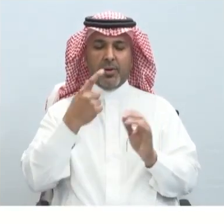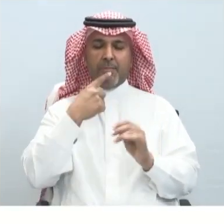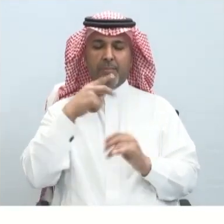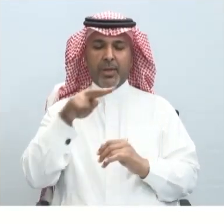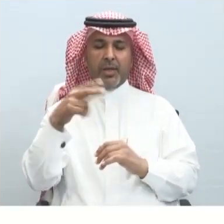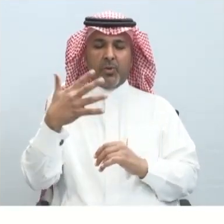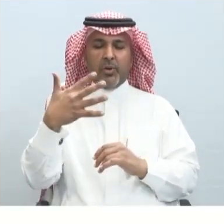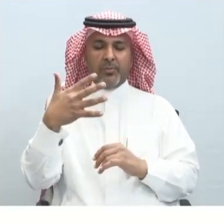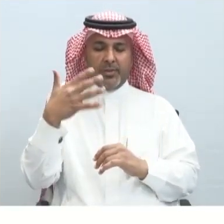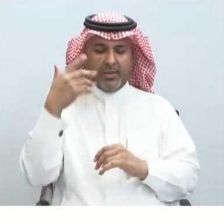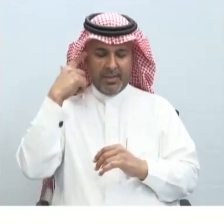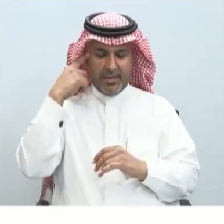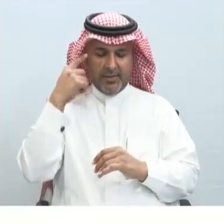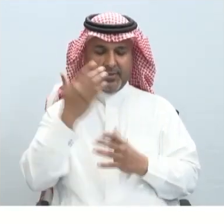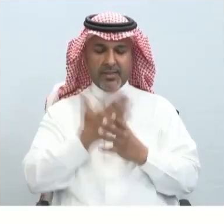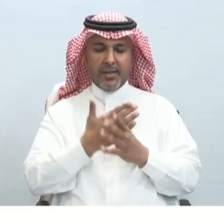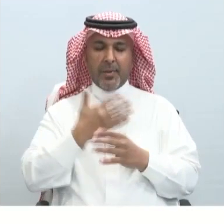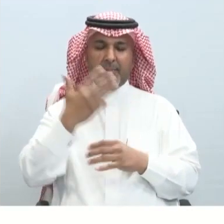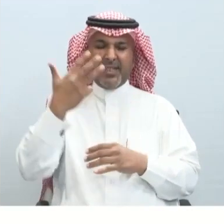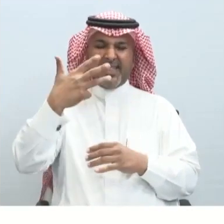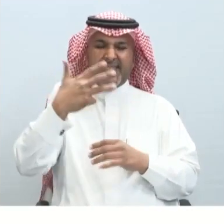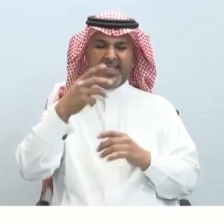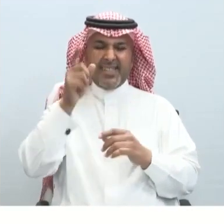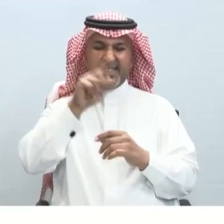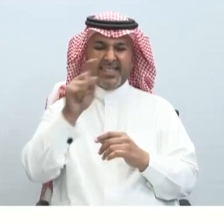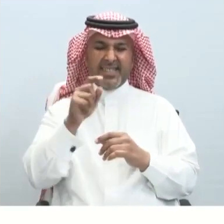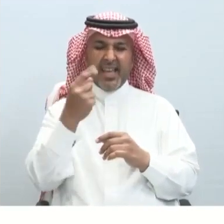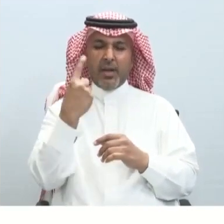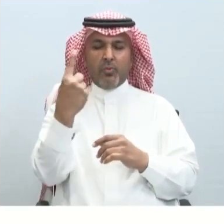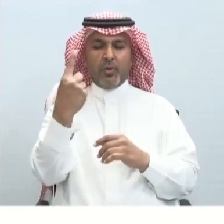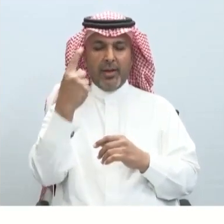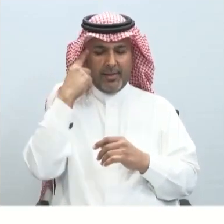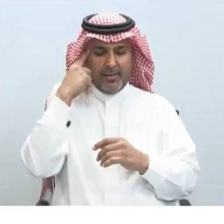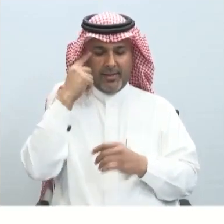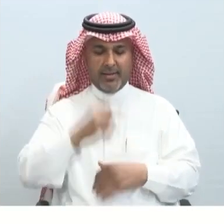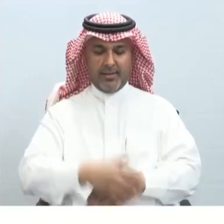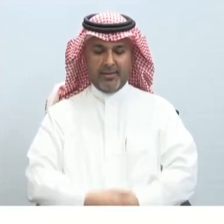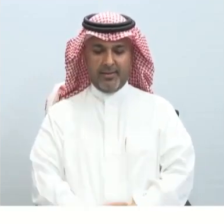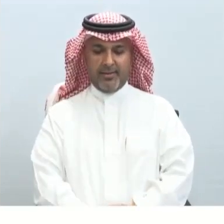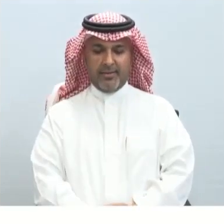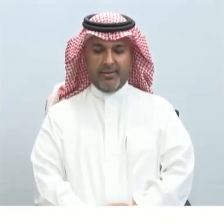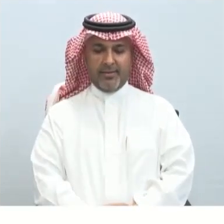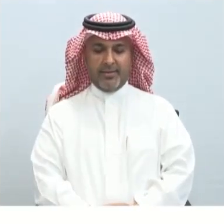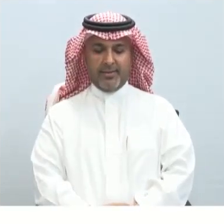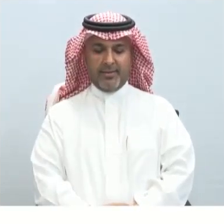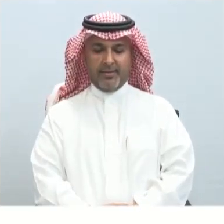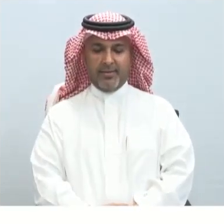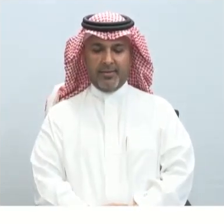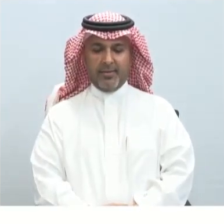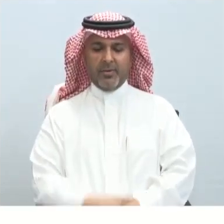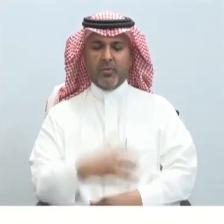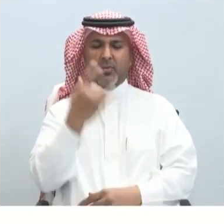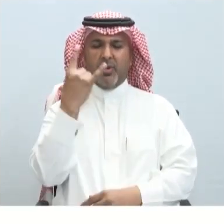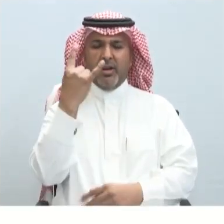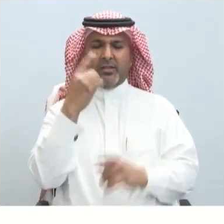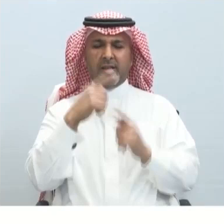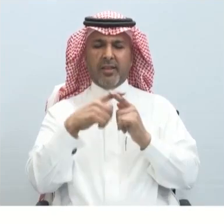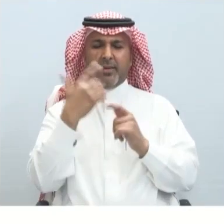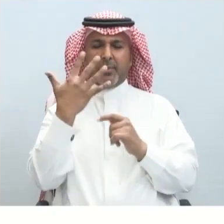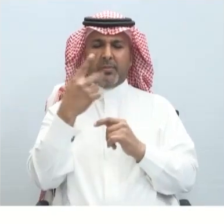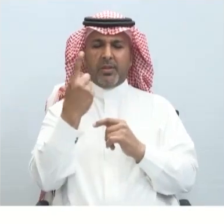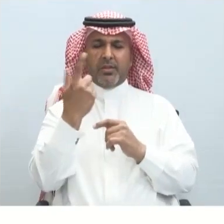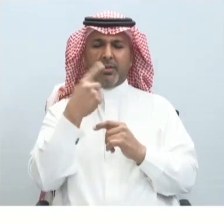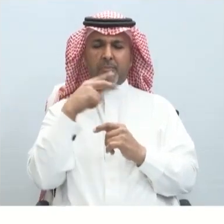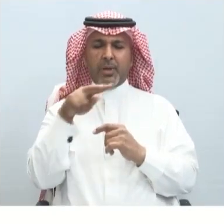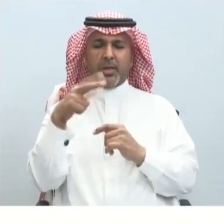متر مربع لان الشكل تحول الى مستطيلكم من الزاويه تضاعفت وصارت 90 درجه وهذا طبعا بيكون